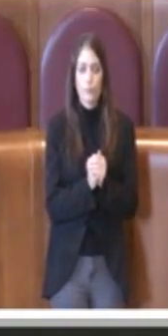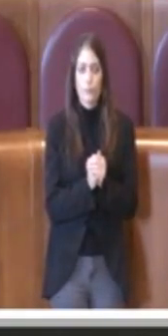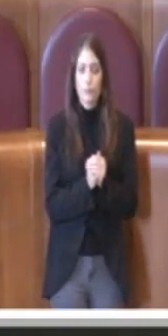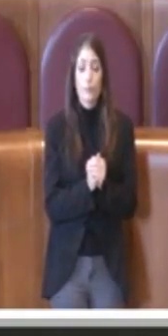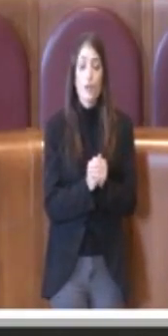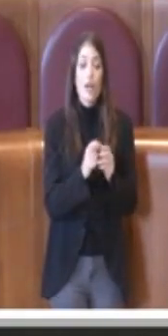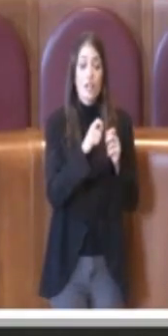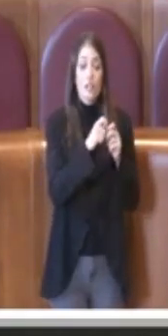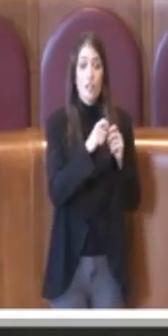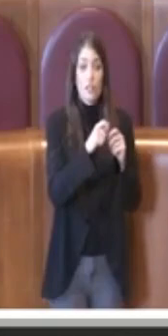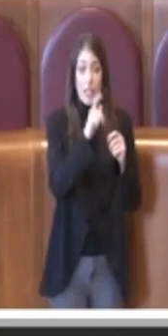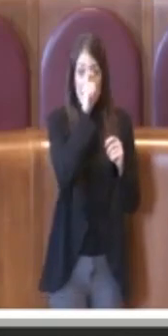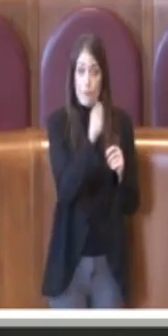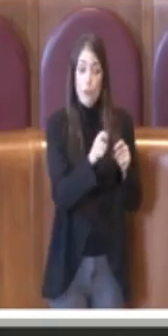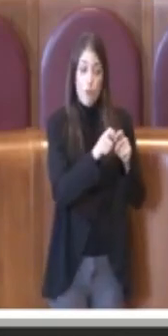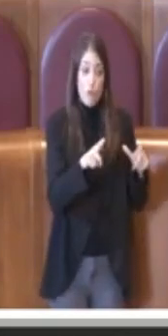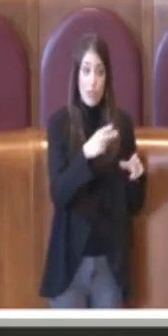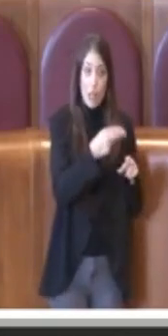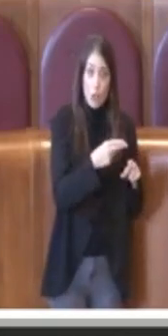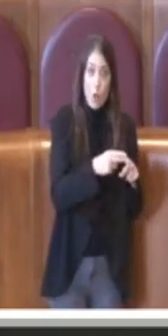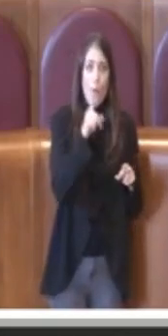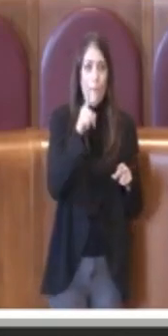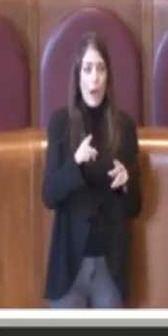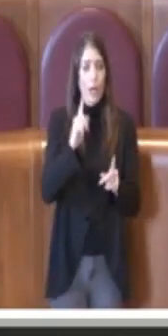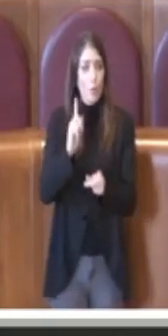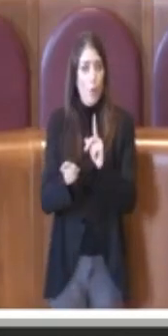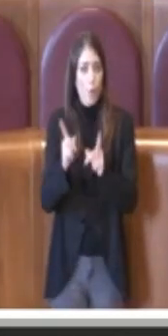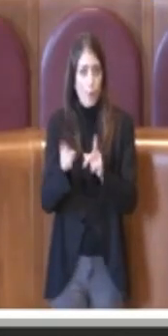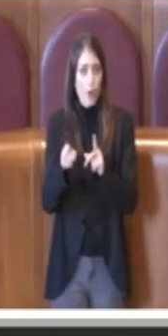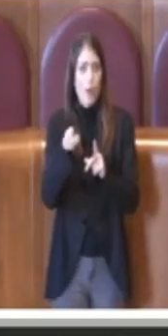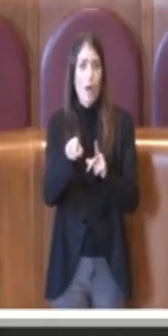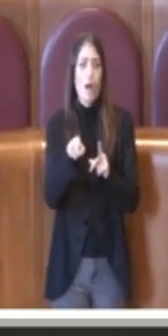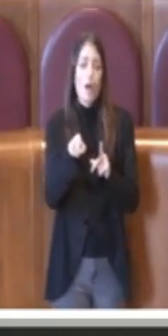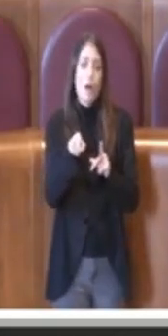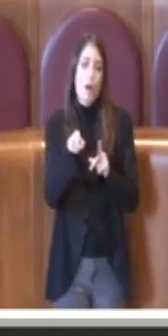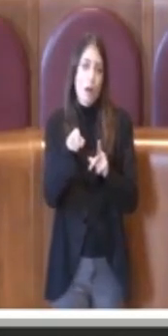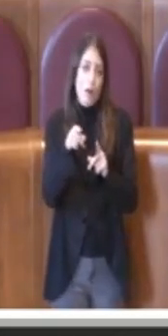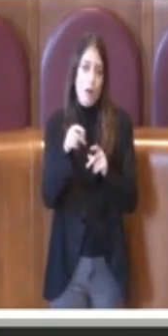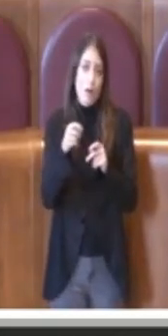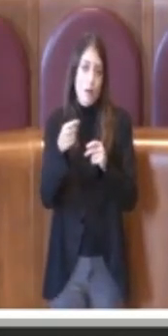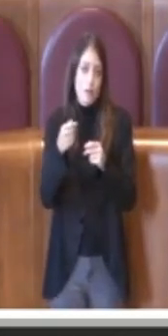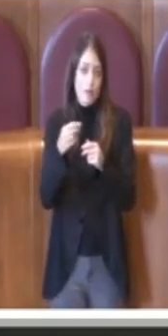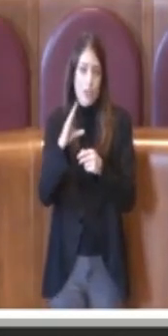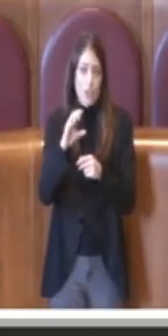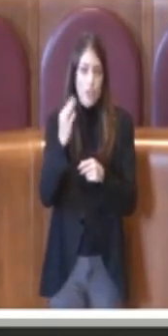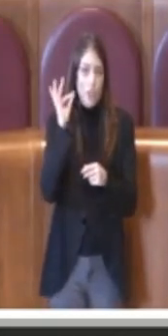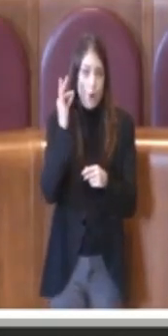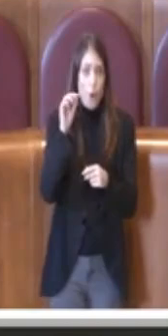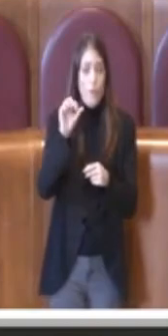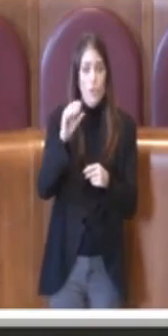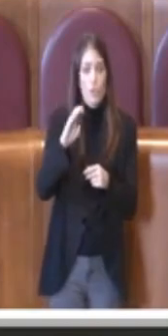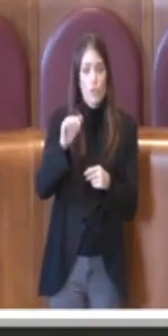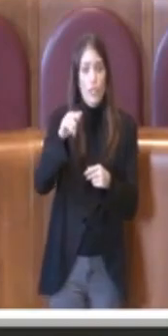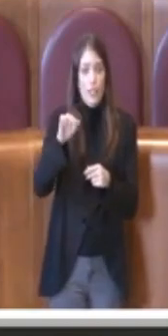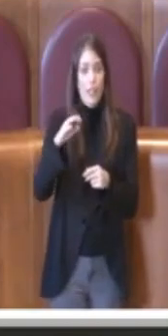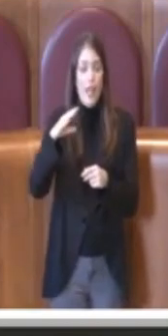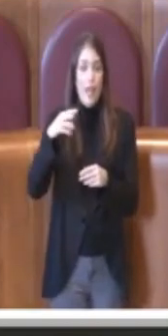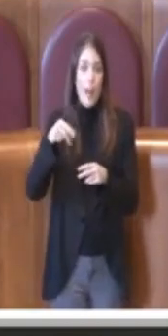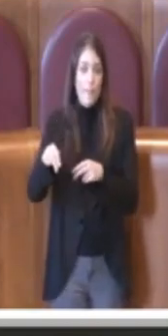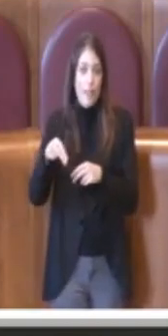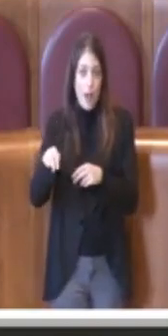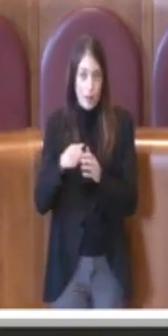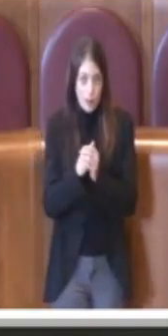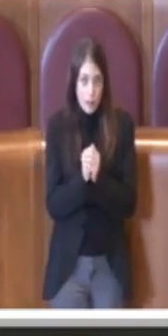sia della città di Roma ma anche delle popolazioni rom, sinti e camminanti. Ricordo molto bene questa delibera, anche